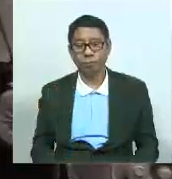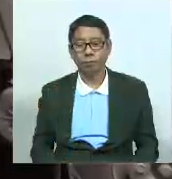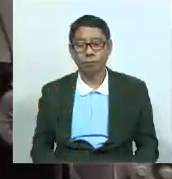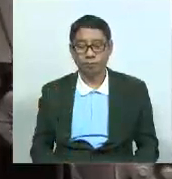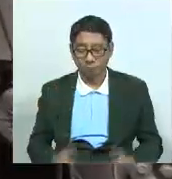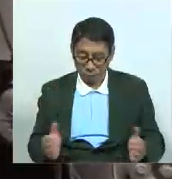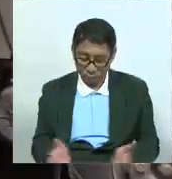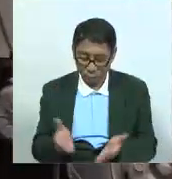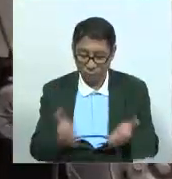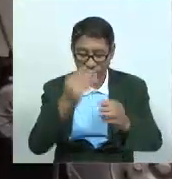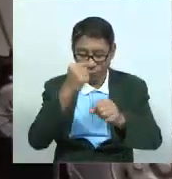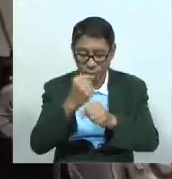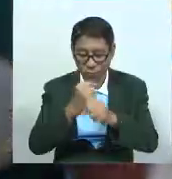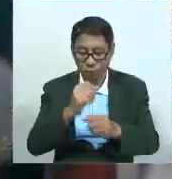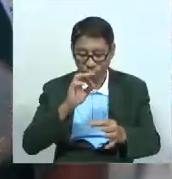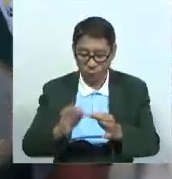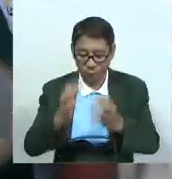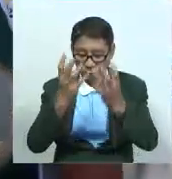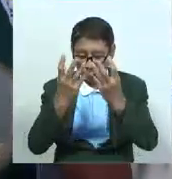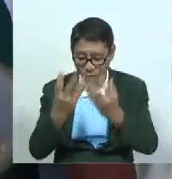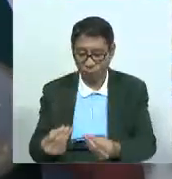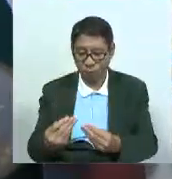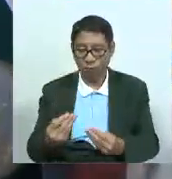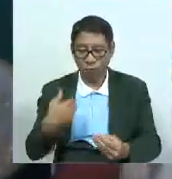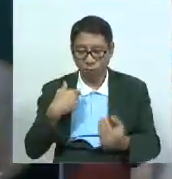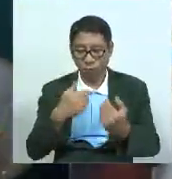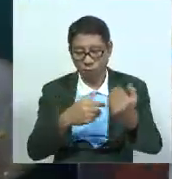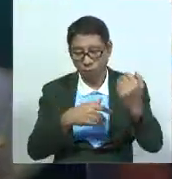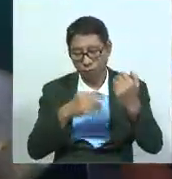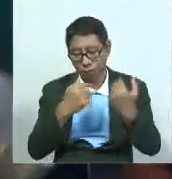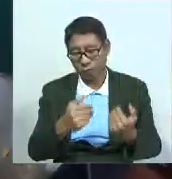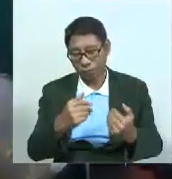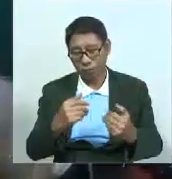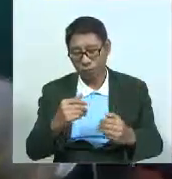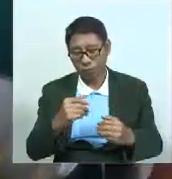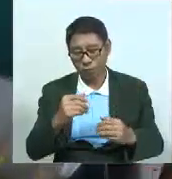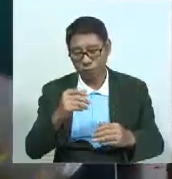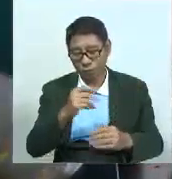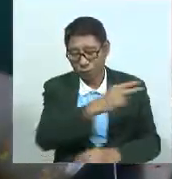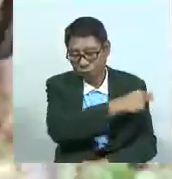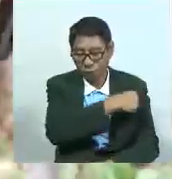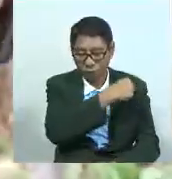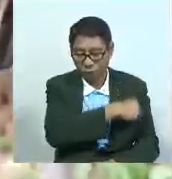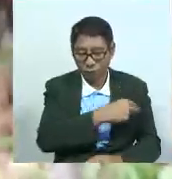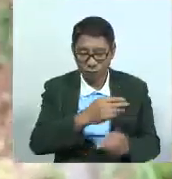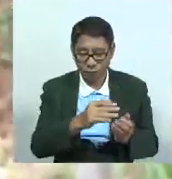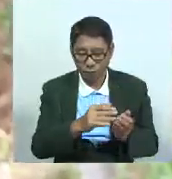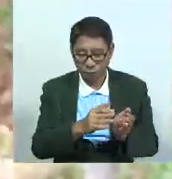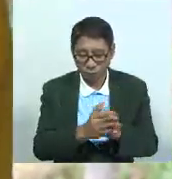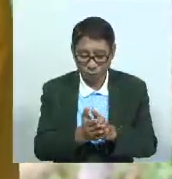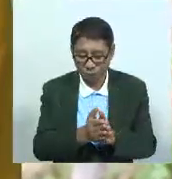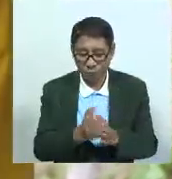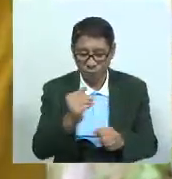ส่วนการสนับสนุนภารกิจดับไฟป่าคู่ควรเครงโดยเฉพาะโรงครัวพระราชทานนั้นยังคงดำเนินการอย่างต่อเนื่